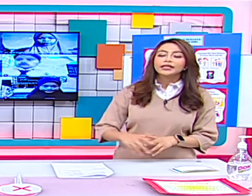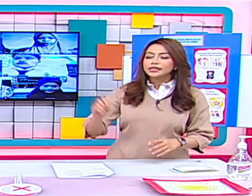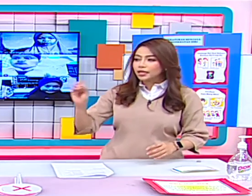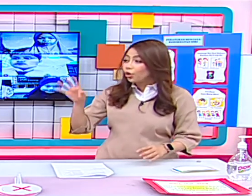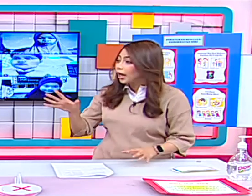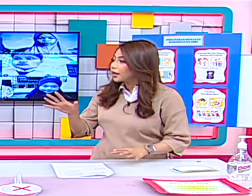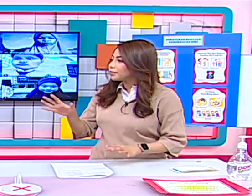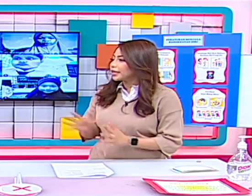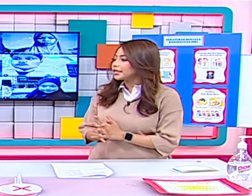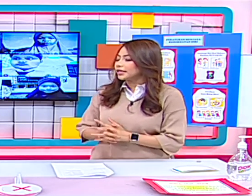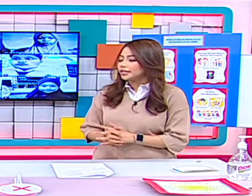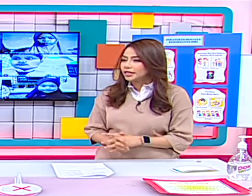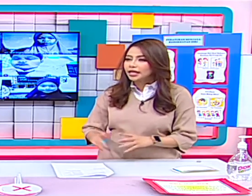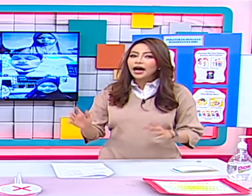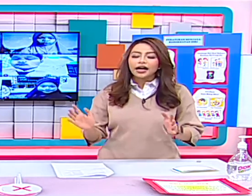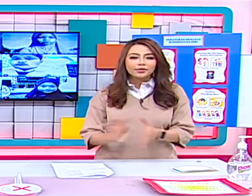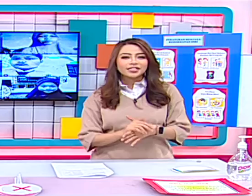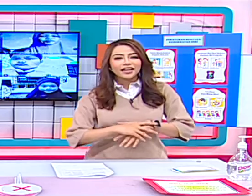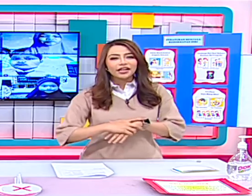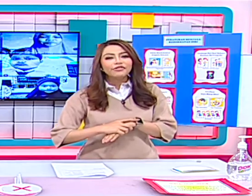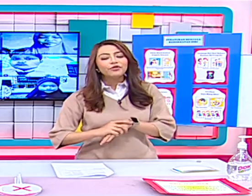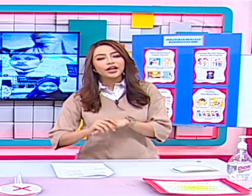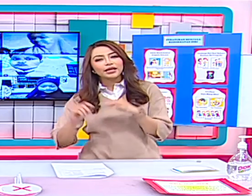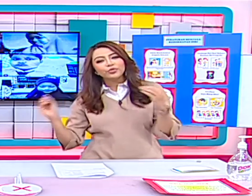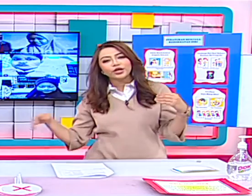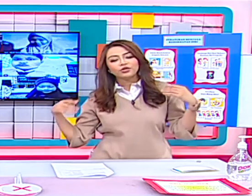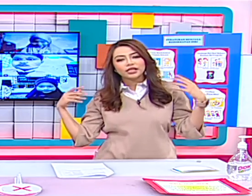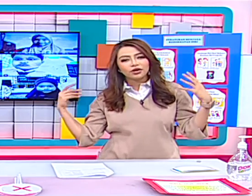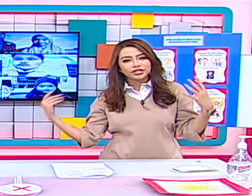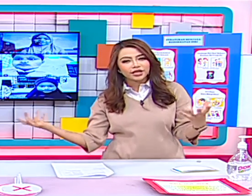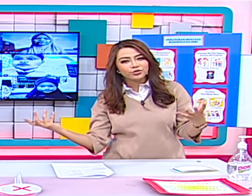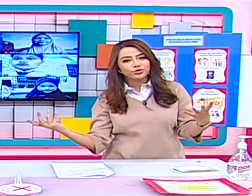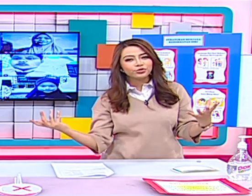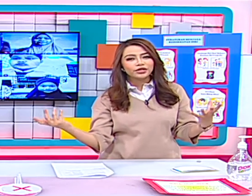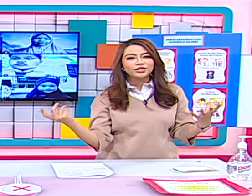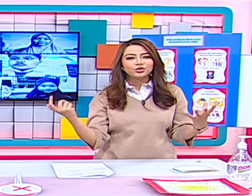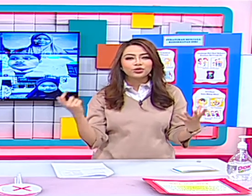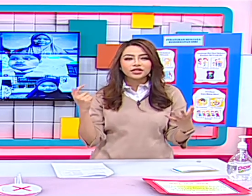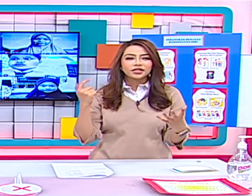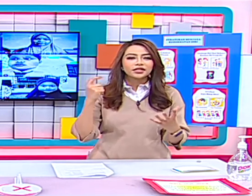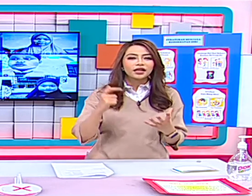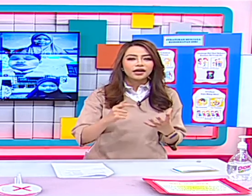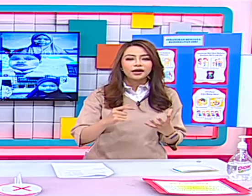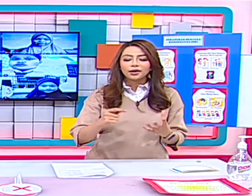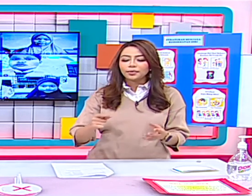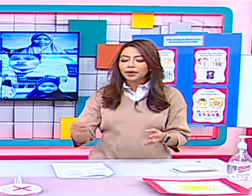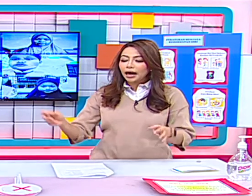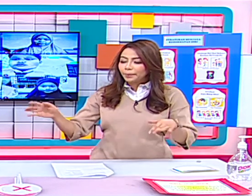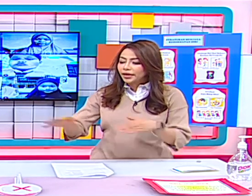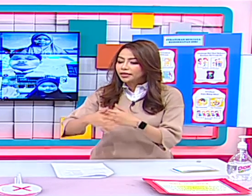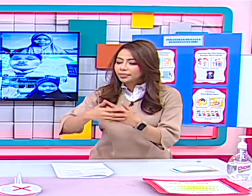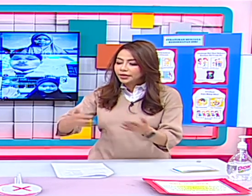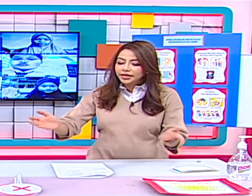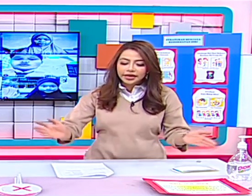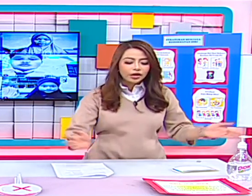belajar di sekolah mereka ni. Jadi harapnya segala info dan ilmu dikongsikan oleh cikgu dan juga